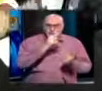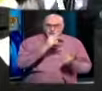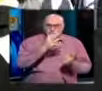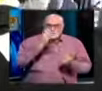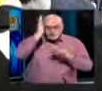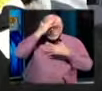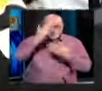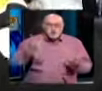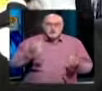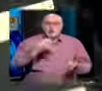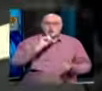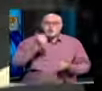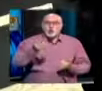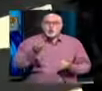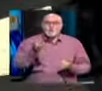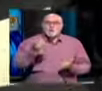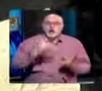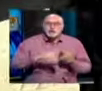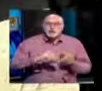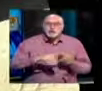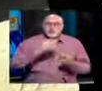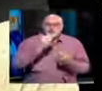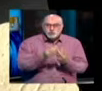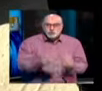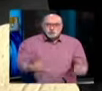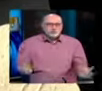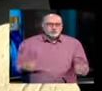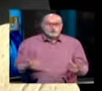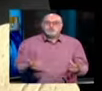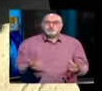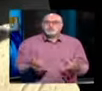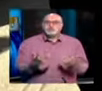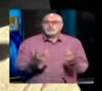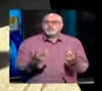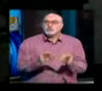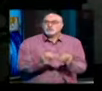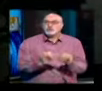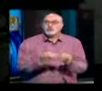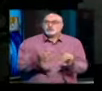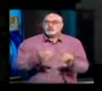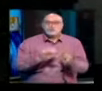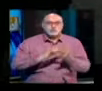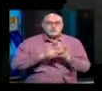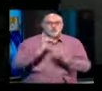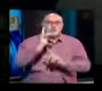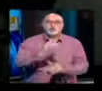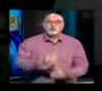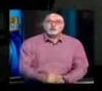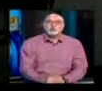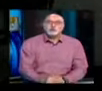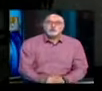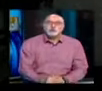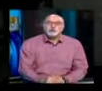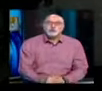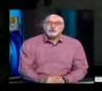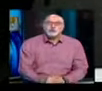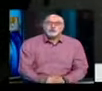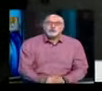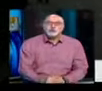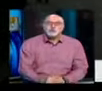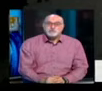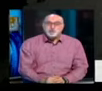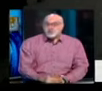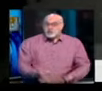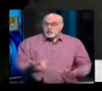شهداء، أخوات شهداء، زوجات شهداء، سيد حفيدات شهداء. الموقف الجزائري الأخير في مجلس الأمن